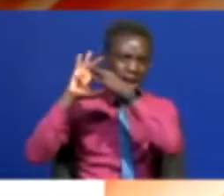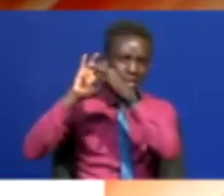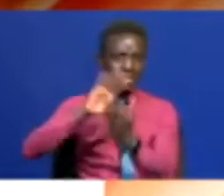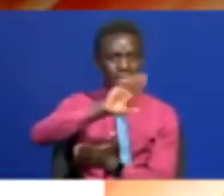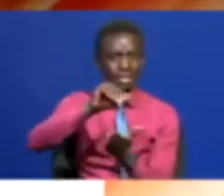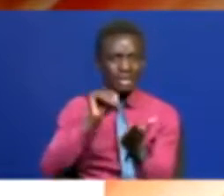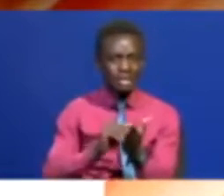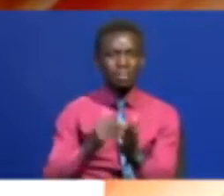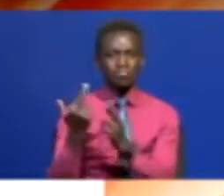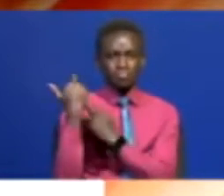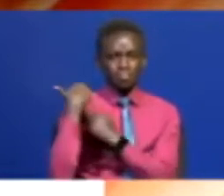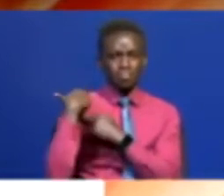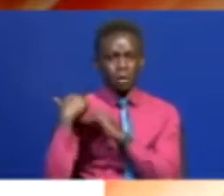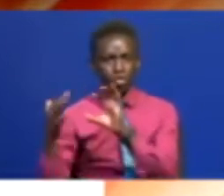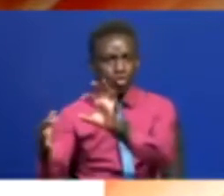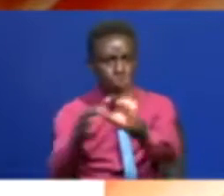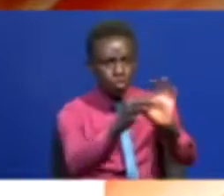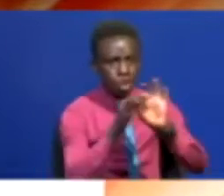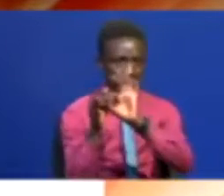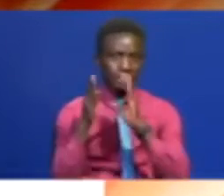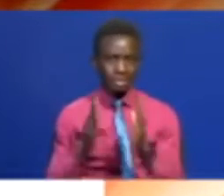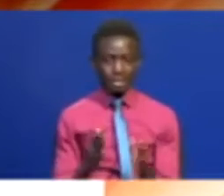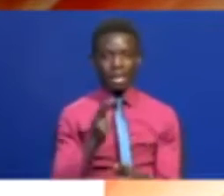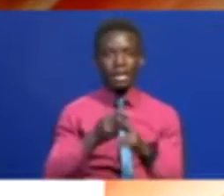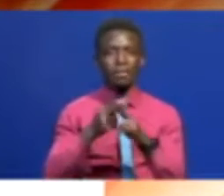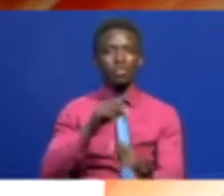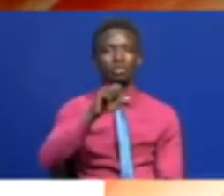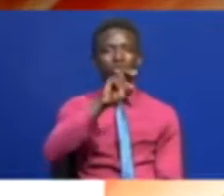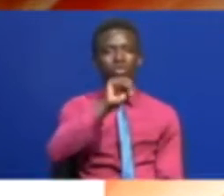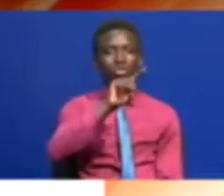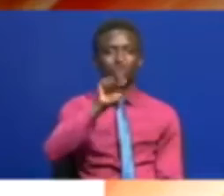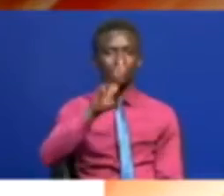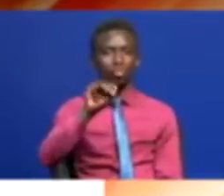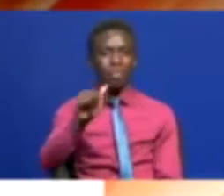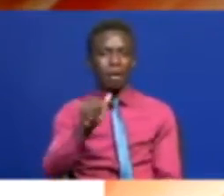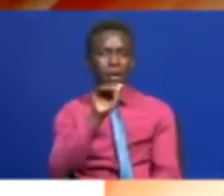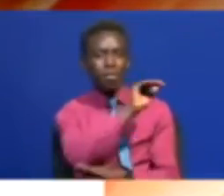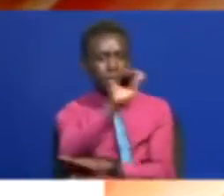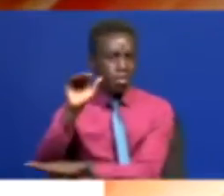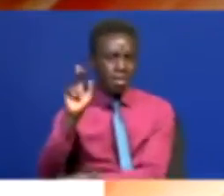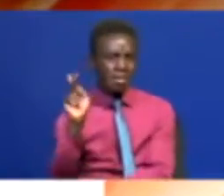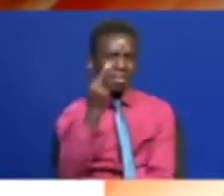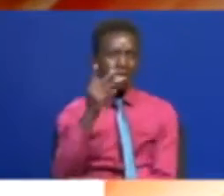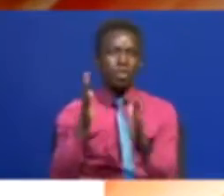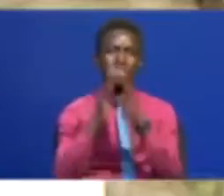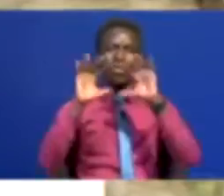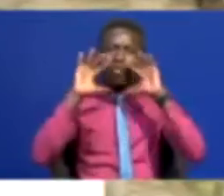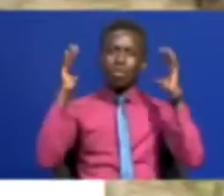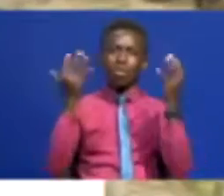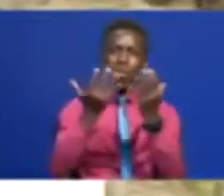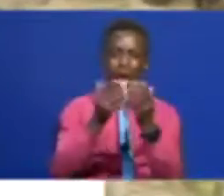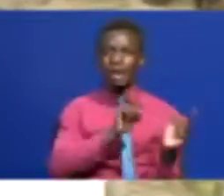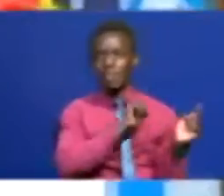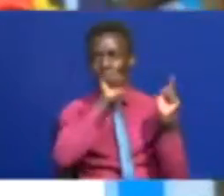coordinator of Mijikenda Kaya Elders Tsuma Nzai called on Kenyans and the whole world to join the elders in Kwale